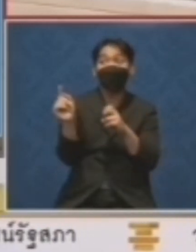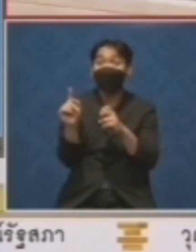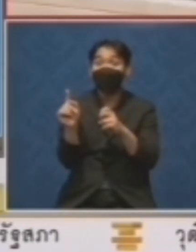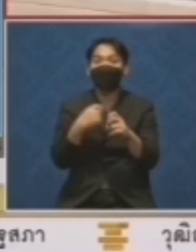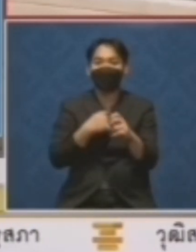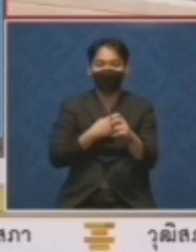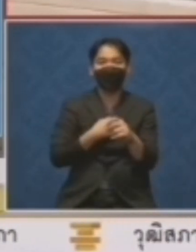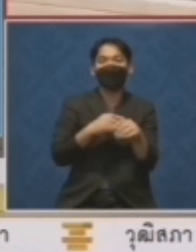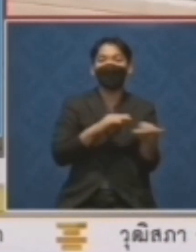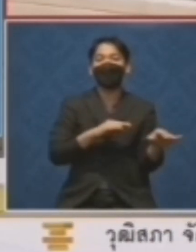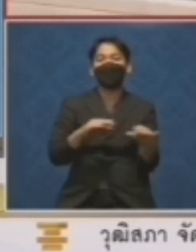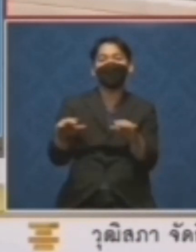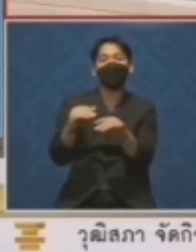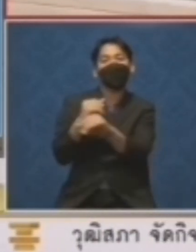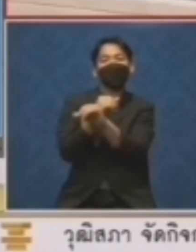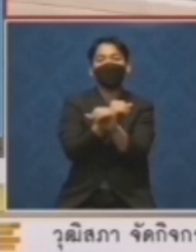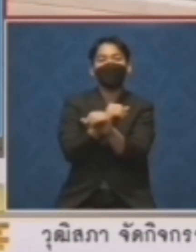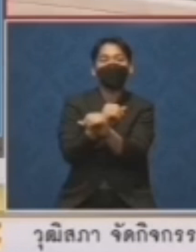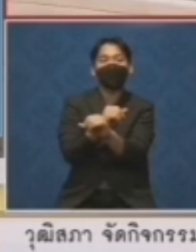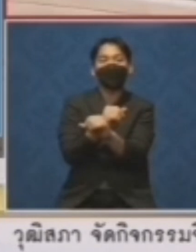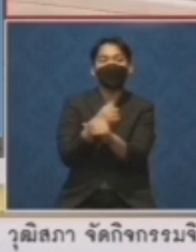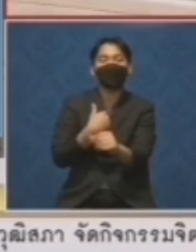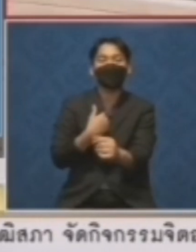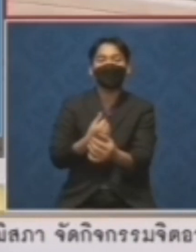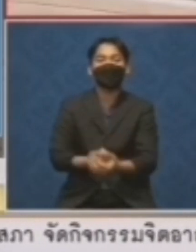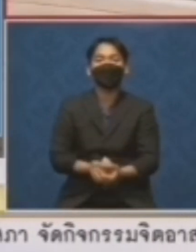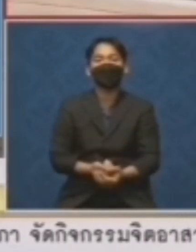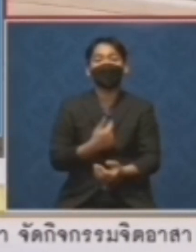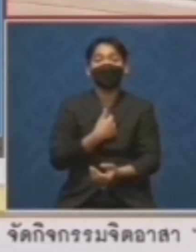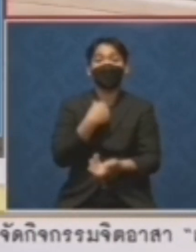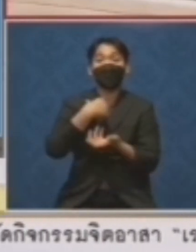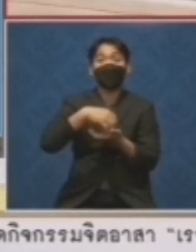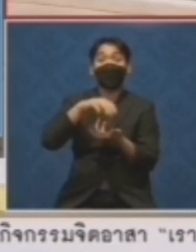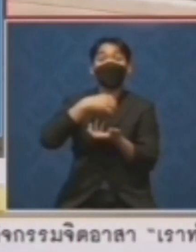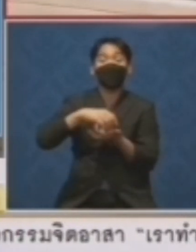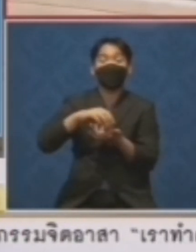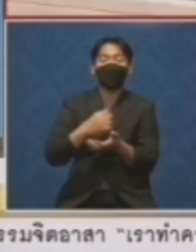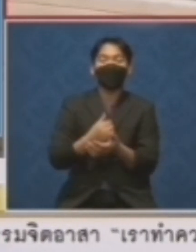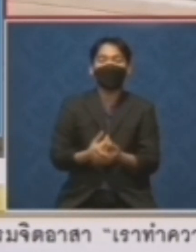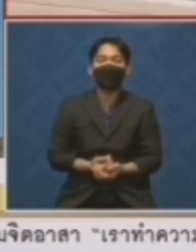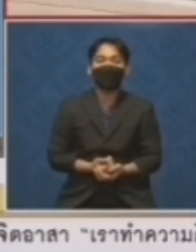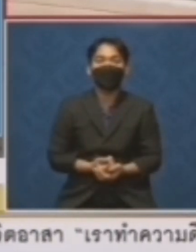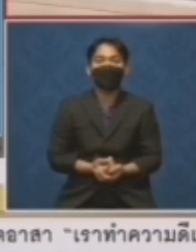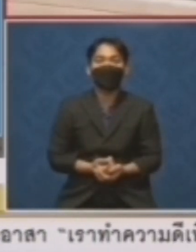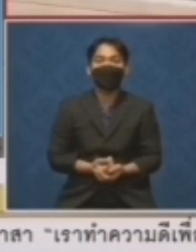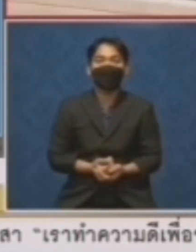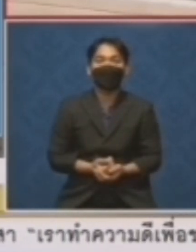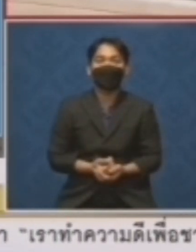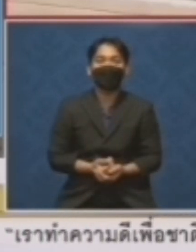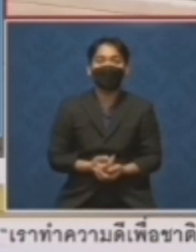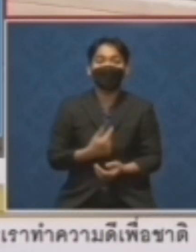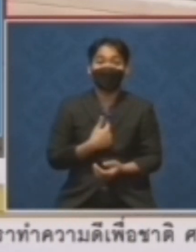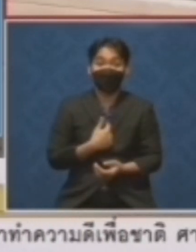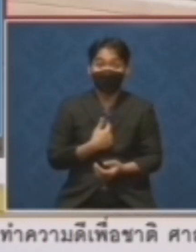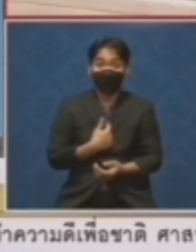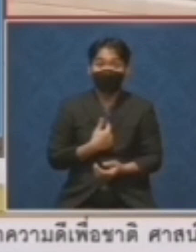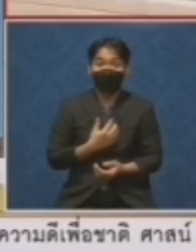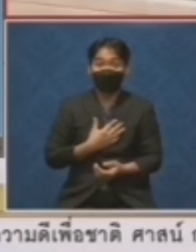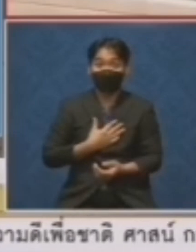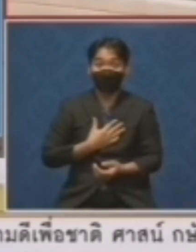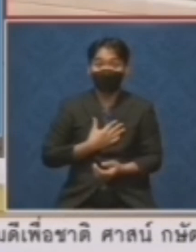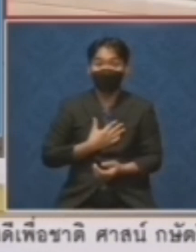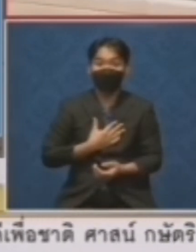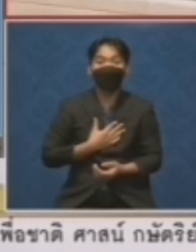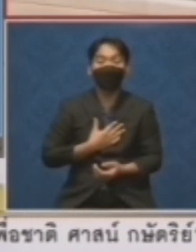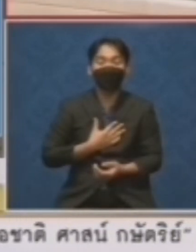งบประมาณที่มีอยู่อย่างจำกัดที่ผมได้กราบเรียนแล้วข้างต้นมิได้มีหวังหรือหวังว่าจะ